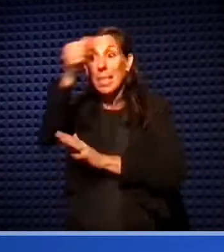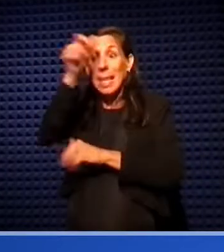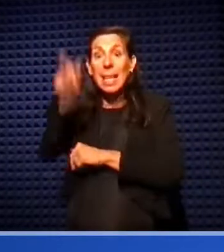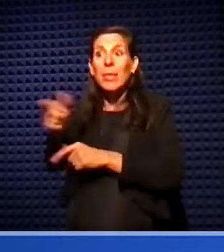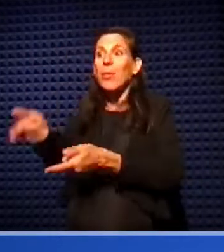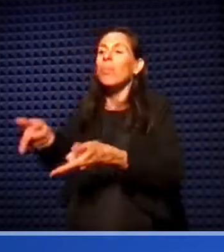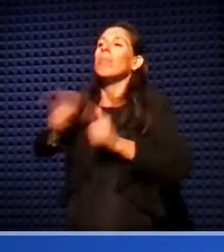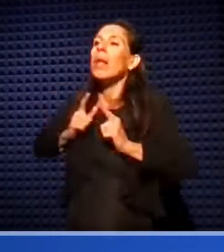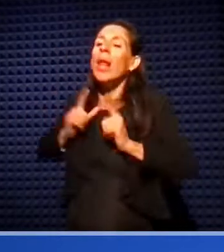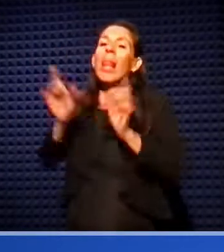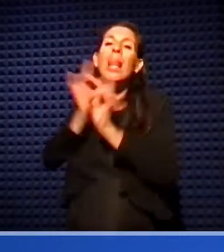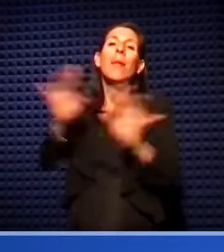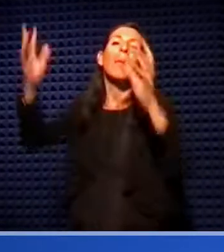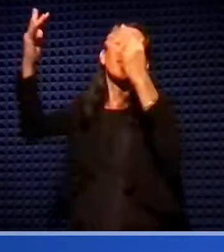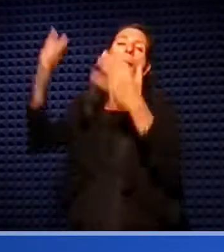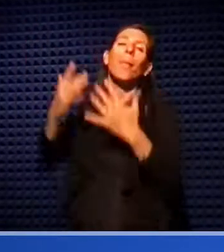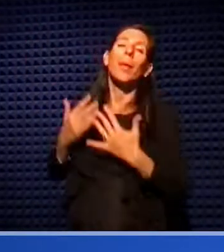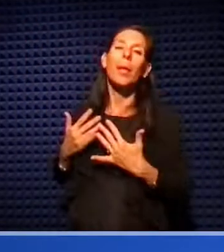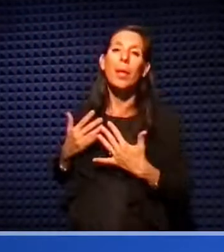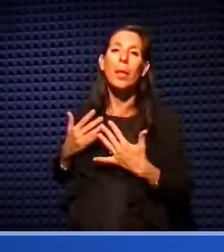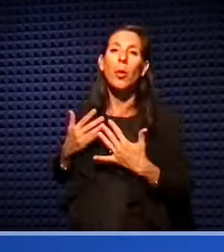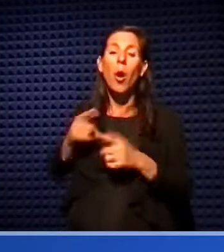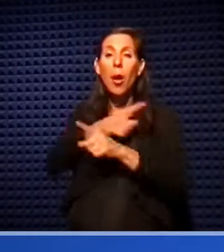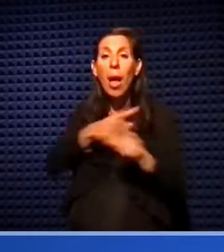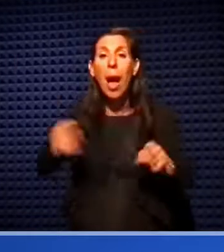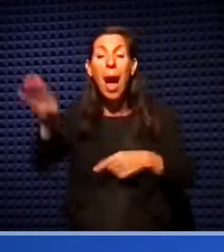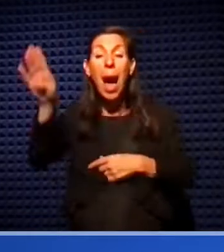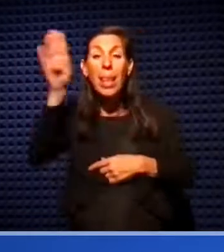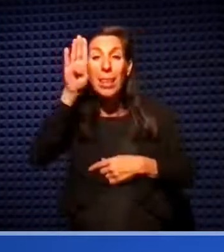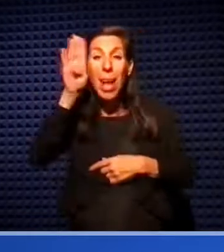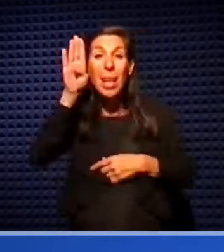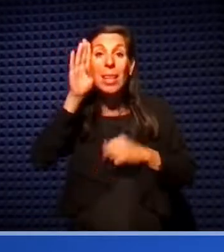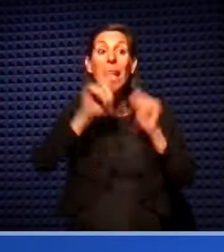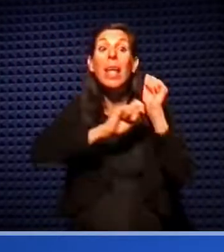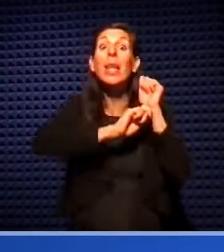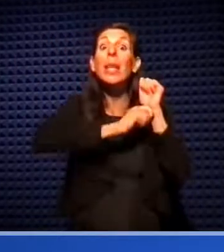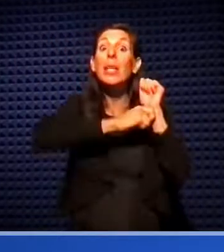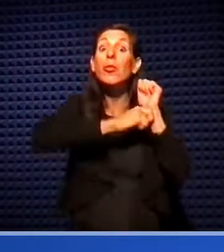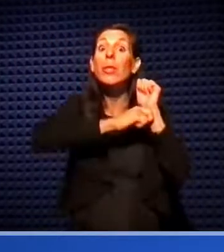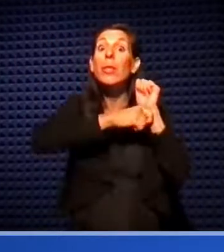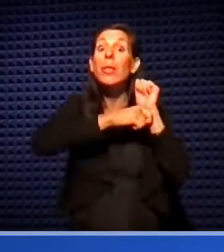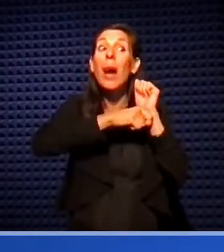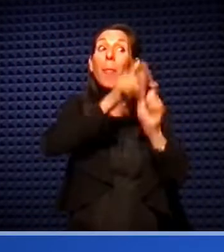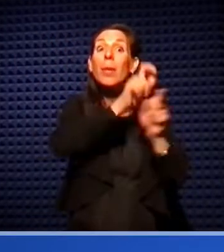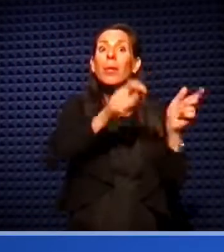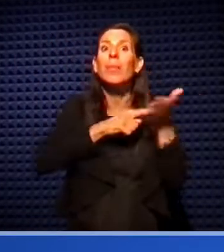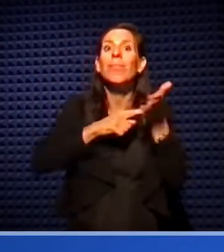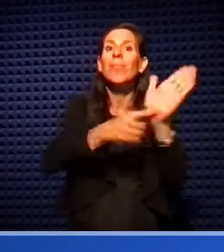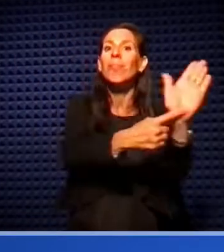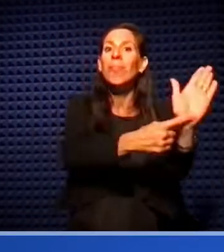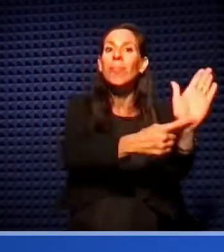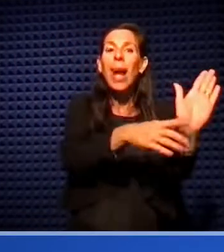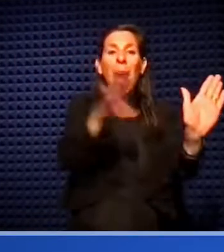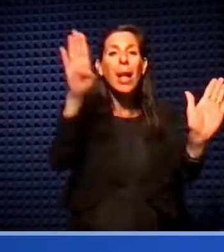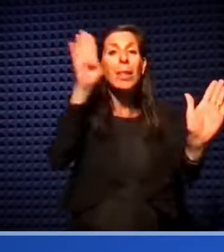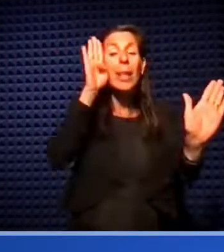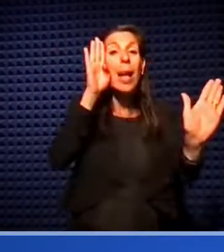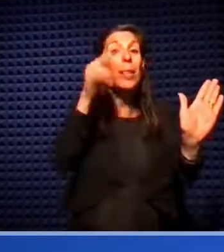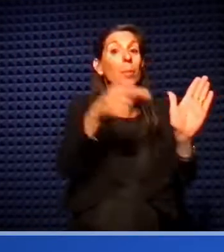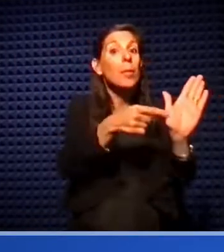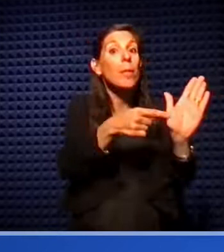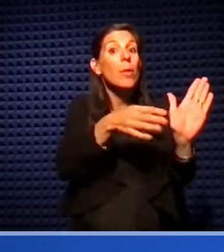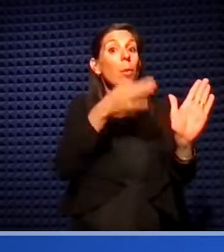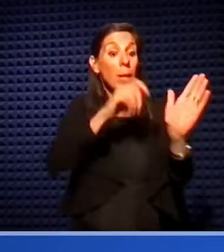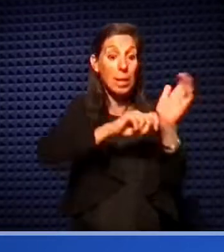ندحريت سلزوتنا كاب أمن مهدامن نابتا فاسي كاوي تسوع تاد إحنا تيس كريسوس نقدميت نخنقس قسن إذا ما